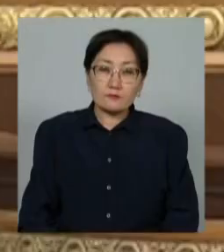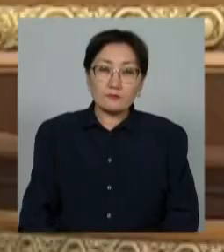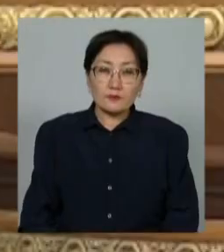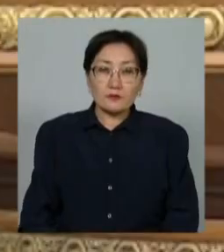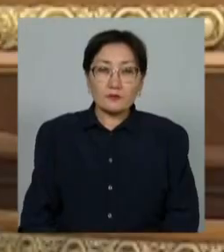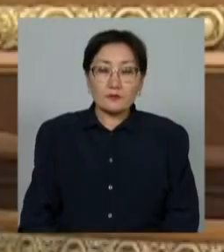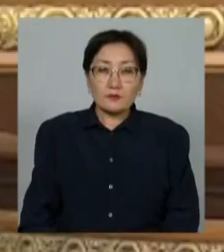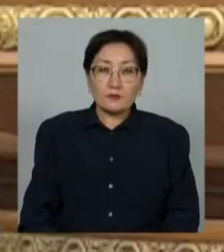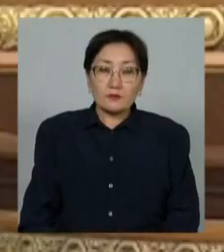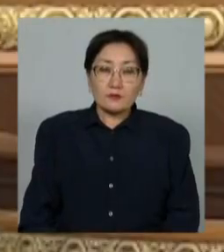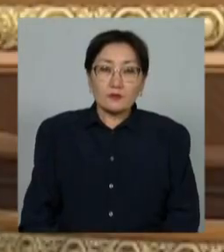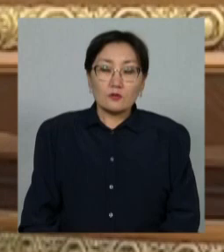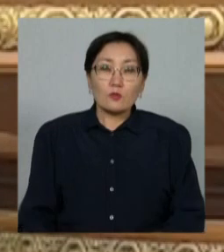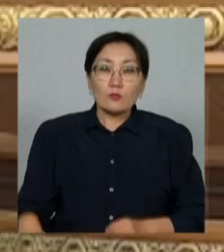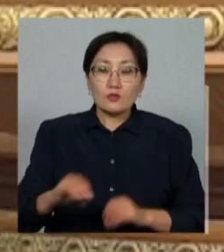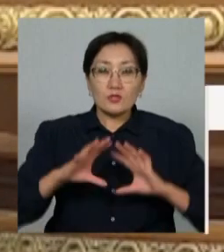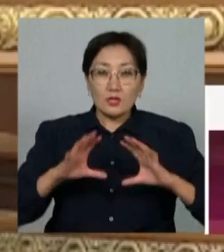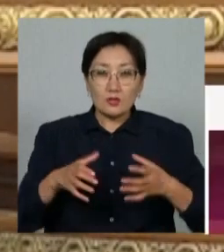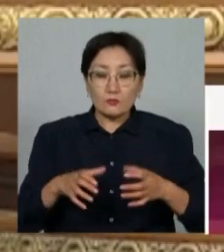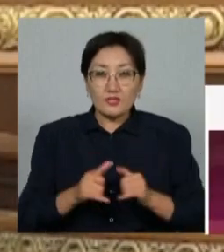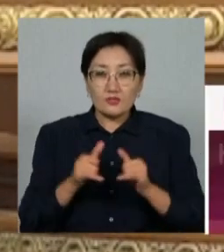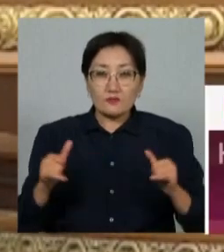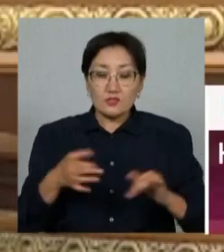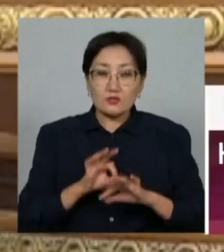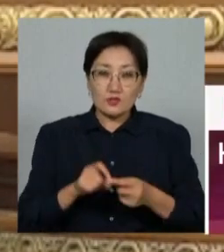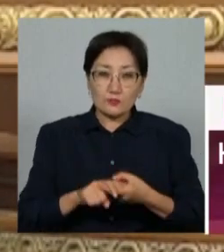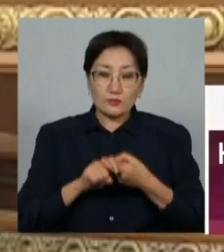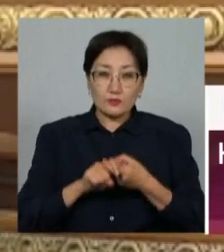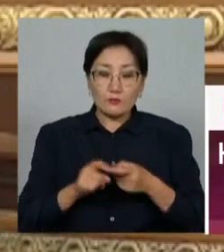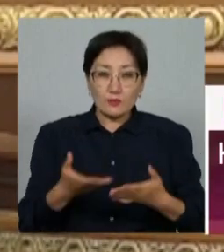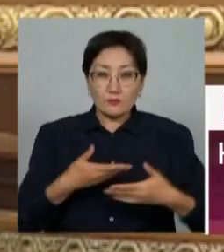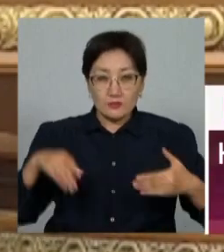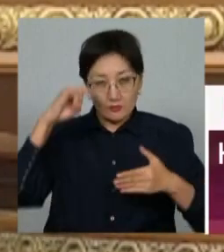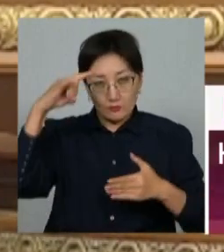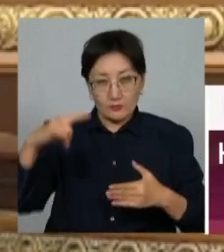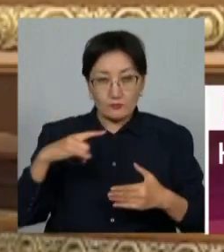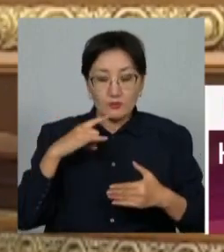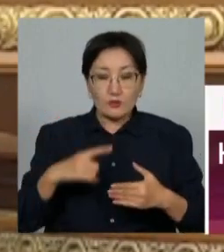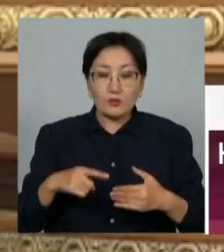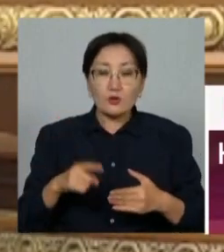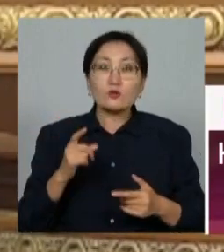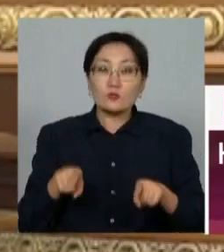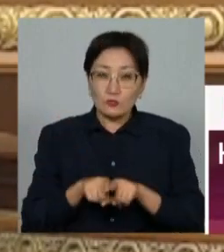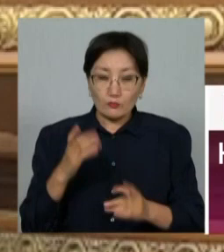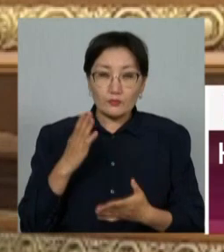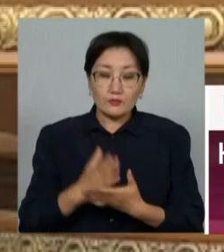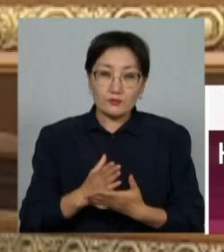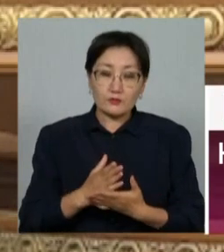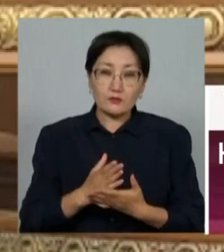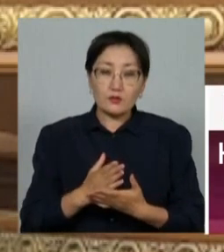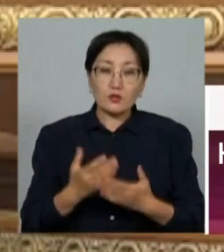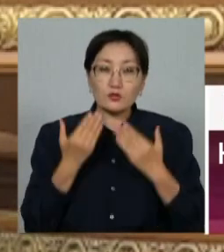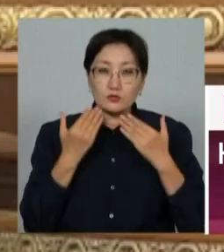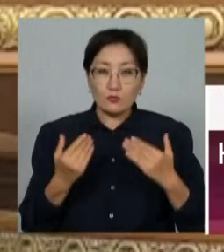Еліміз бүкіл әлемге тараған коронавирус індеті біздің Қазақстанымызда да орын алды.